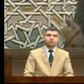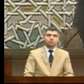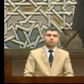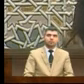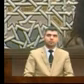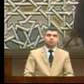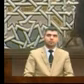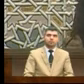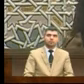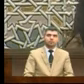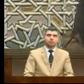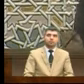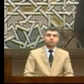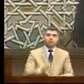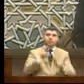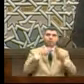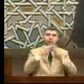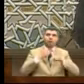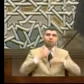كلمة للحكومة